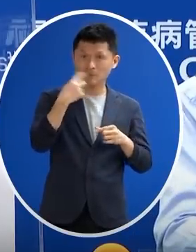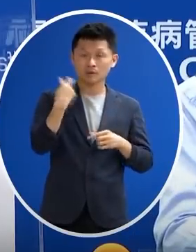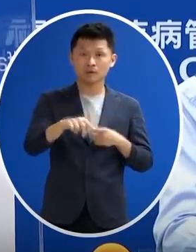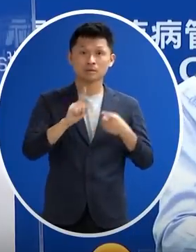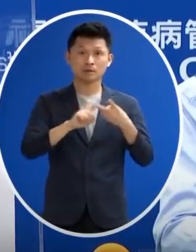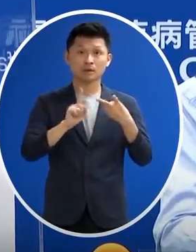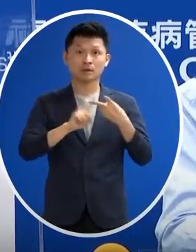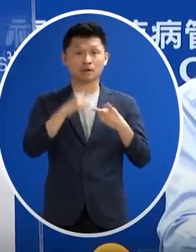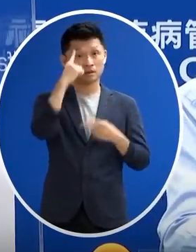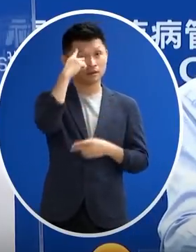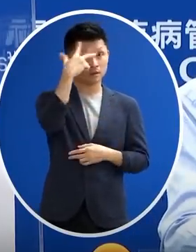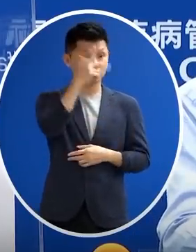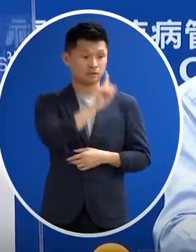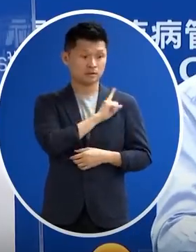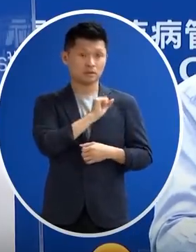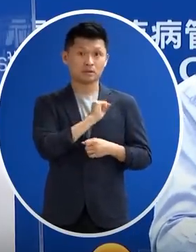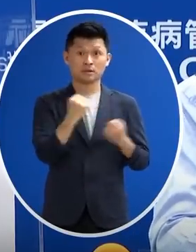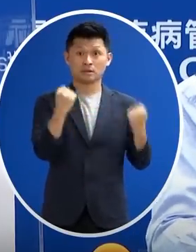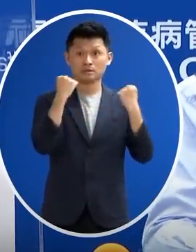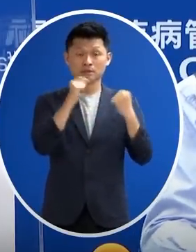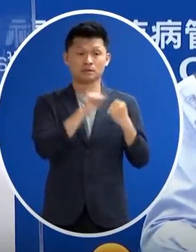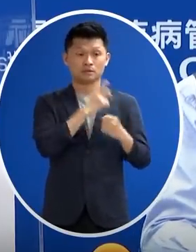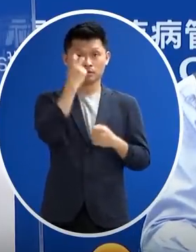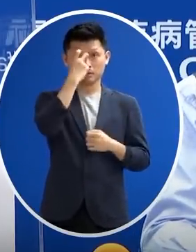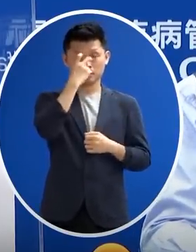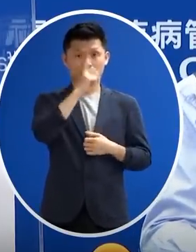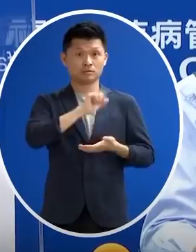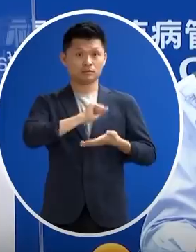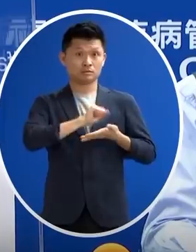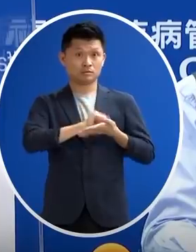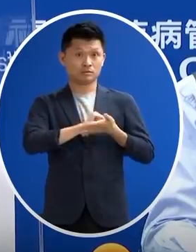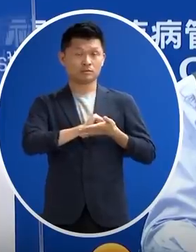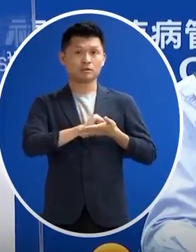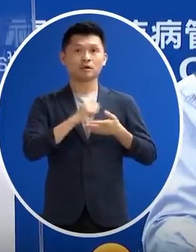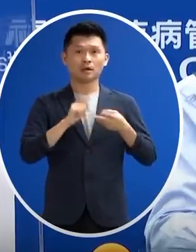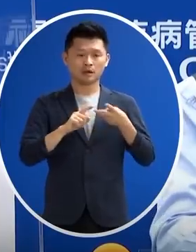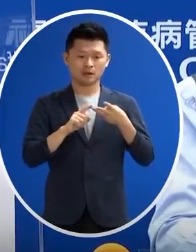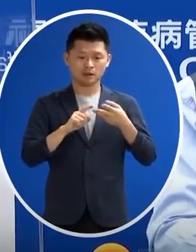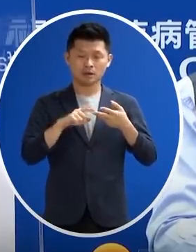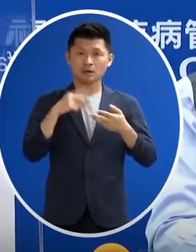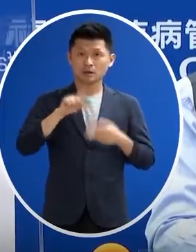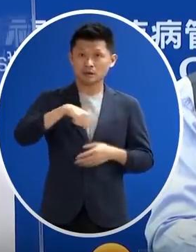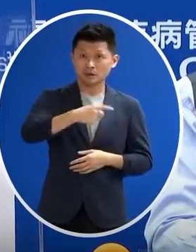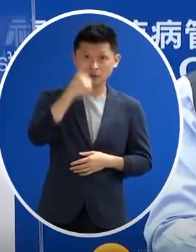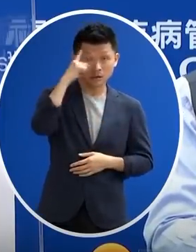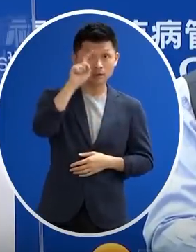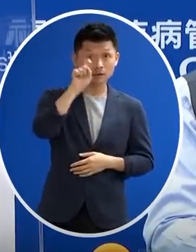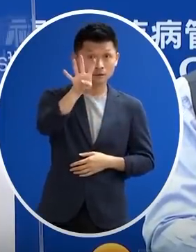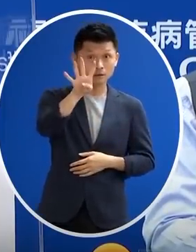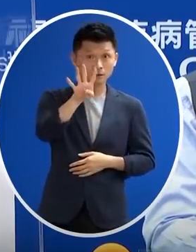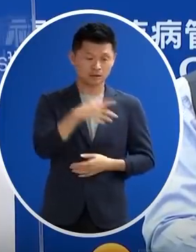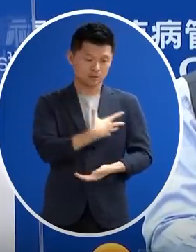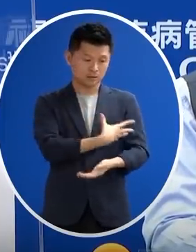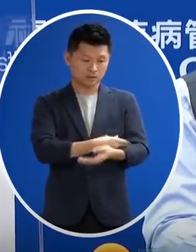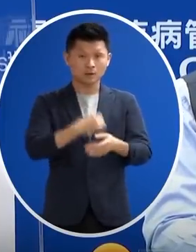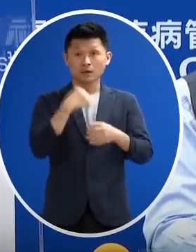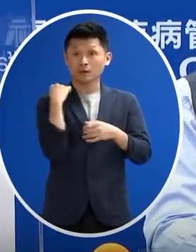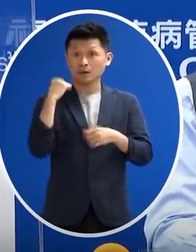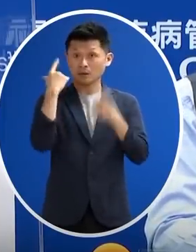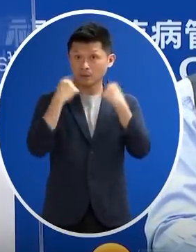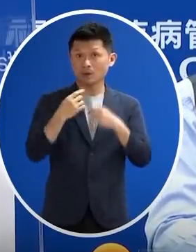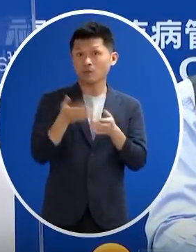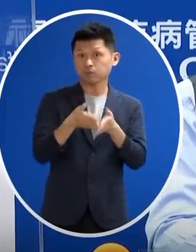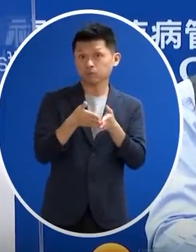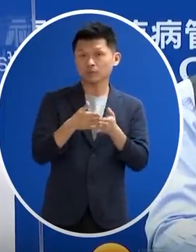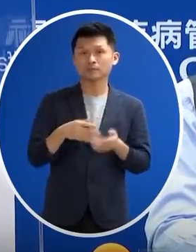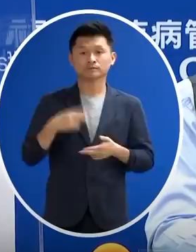的自主健康管理，那第14天要做抗原快筛。好，那如果是接种一剂疫苗且满